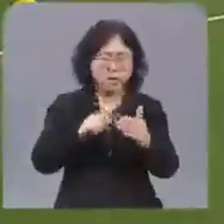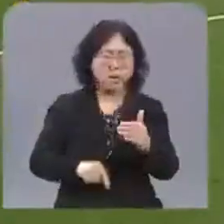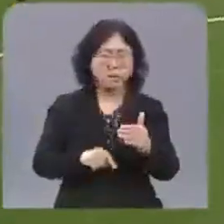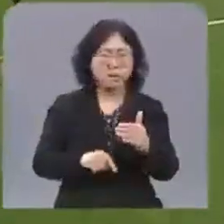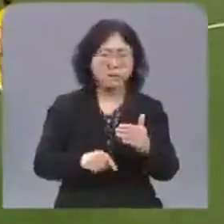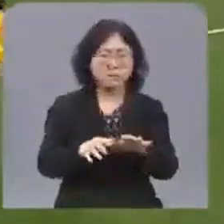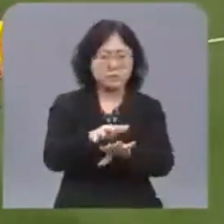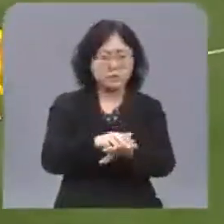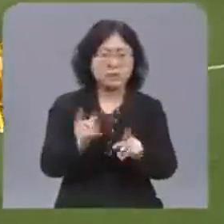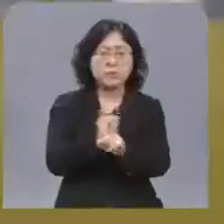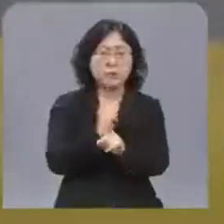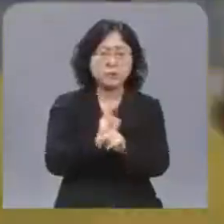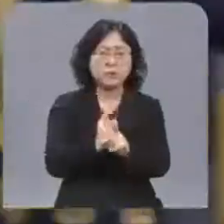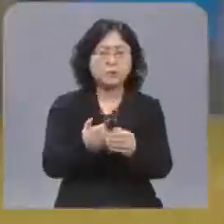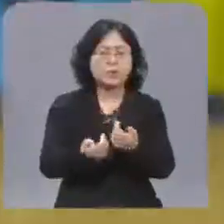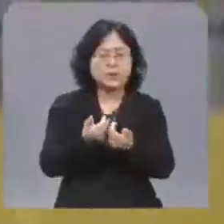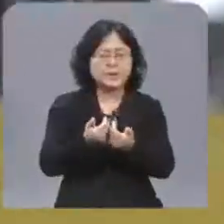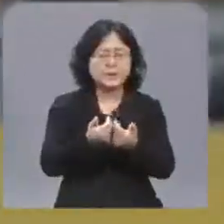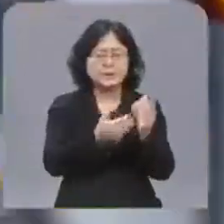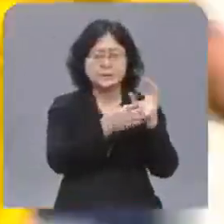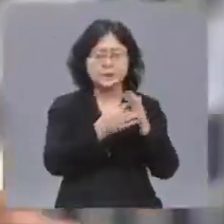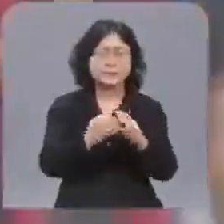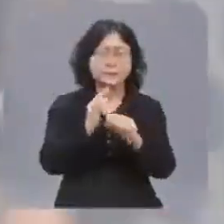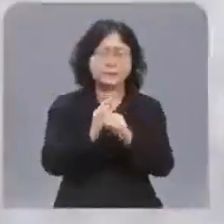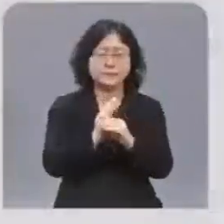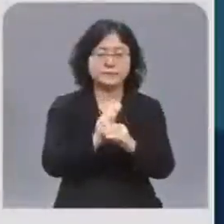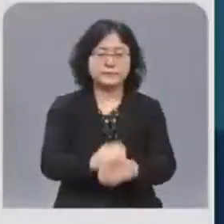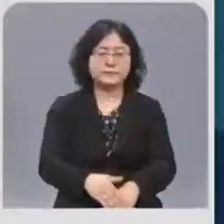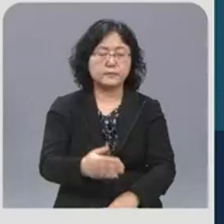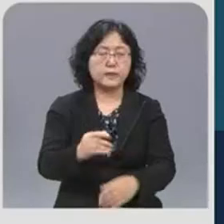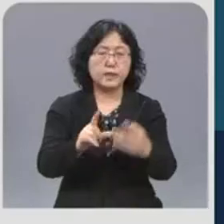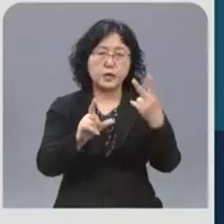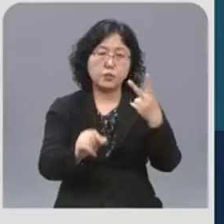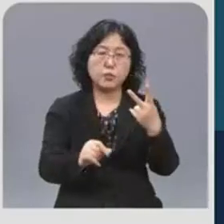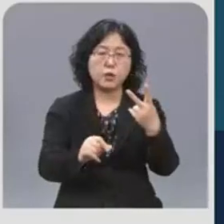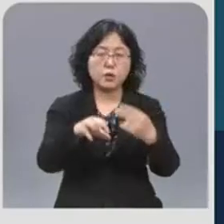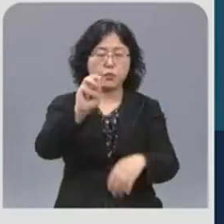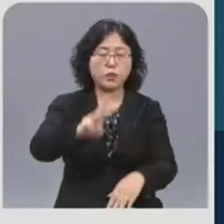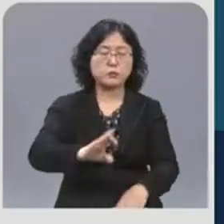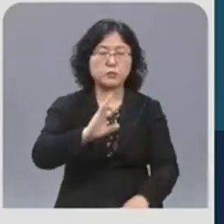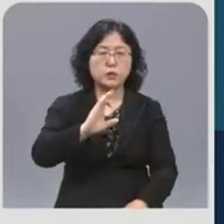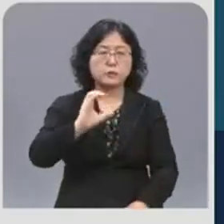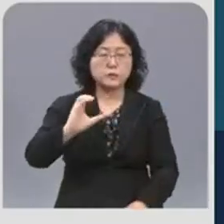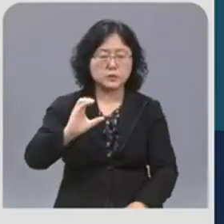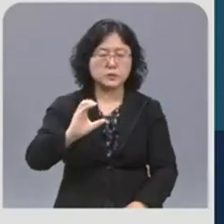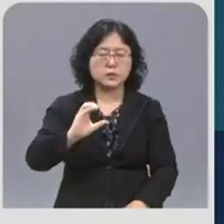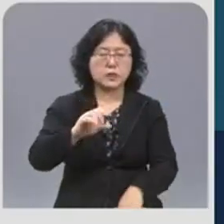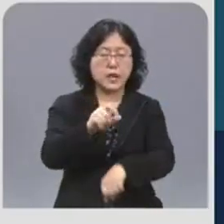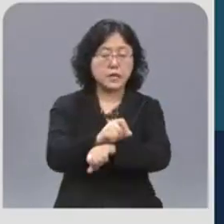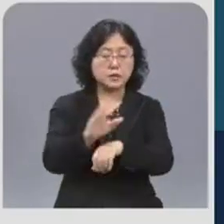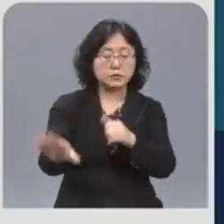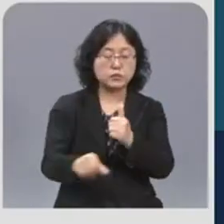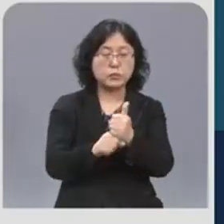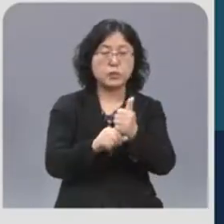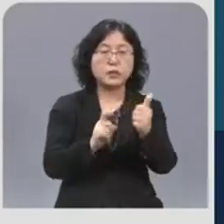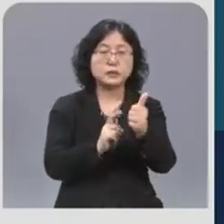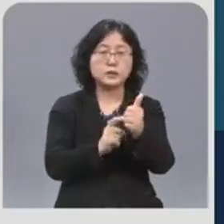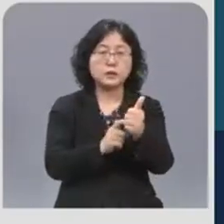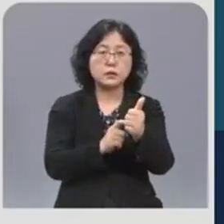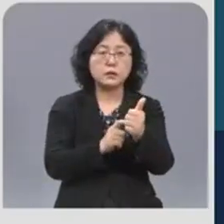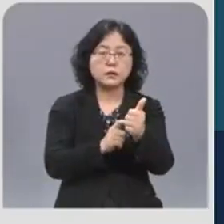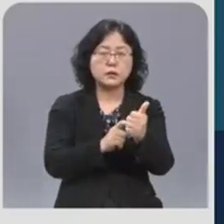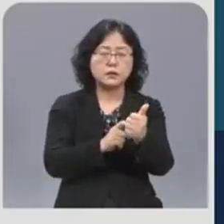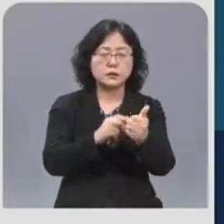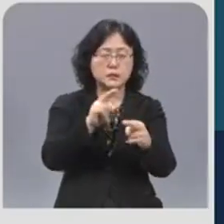조직 개편으로 인한 잡음이 이어지고 있습니다 지난 2월 광주 fc는 구단행정을 총괄하는 사무처장